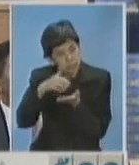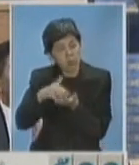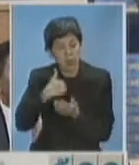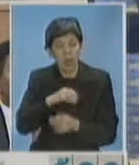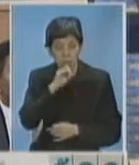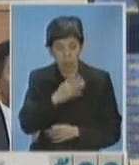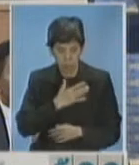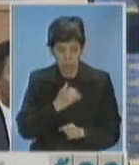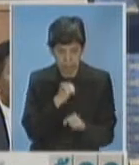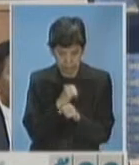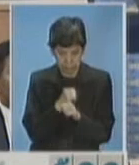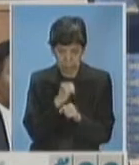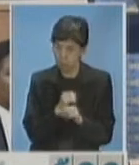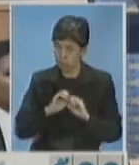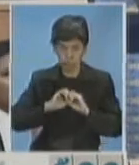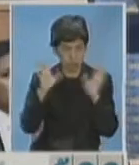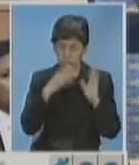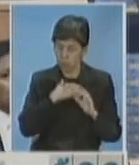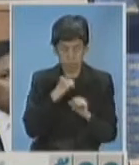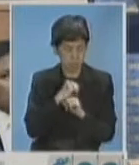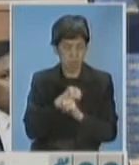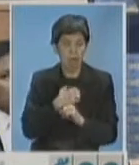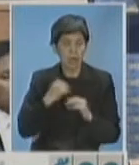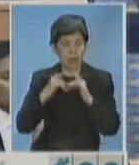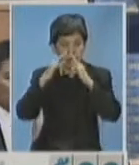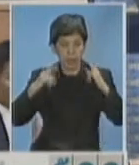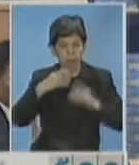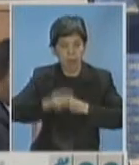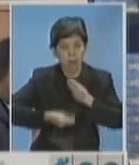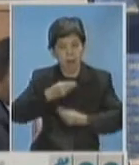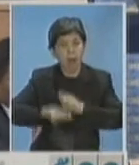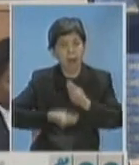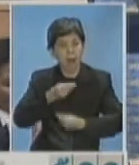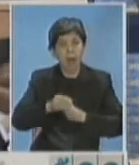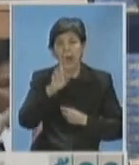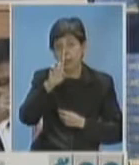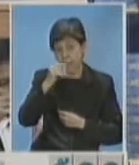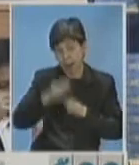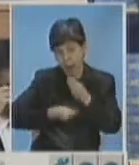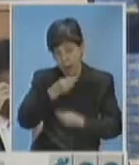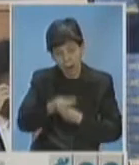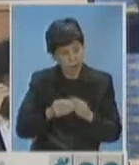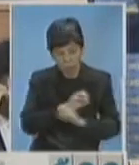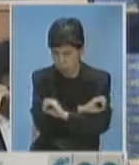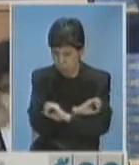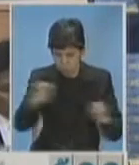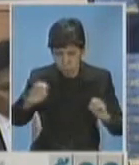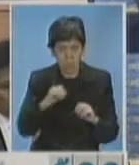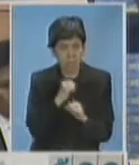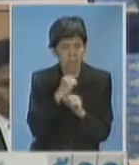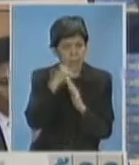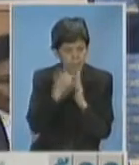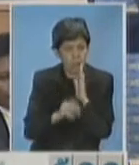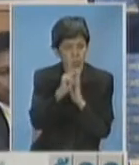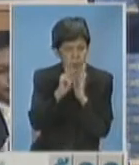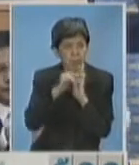บอกว่าจะไปดำเนินการอย่างเฉียบขาดต่อเต็นท์ที่ขายอาหารหน้าสภาไม่มีเพราะผิดเทศบัญญัติผิ